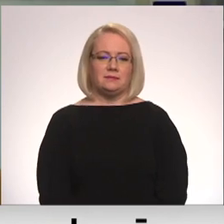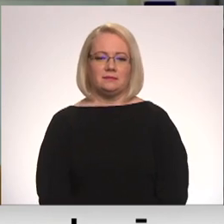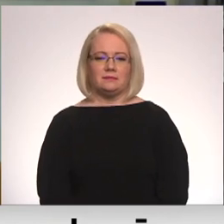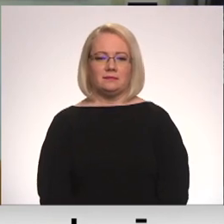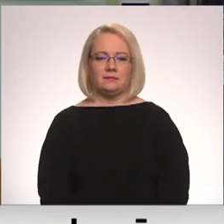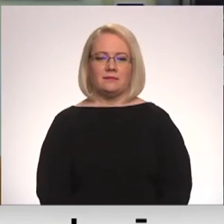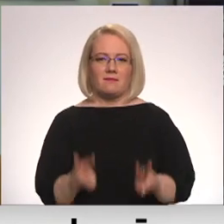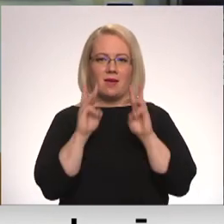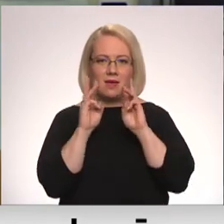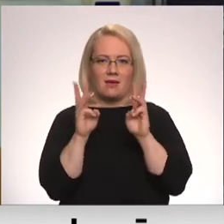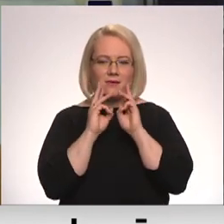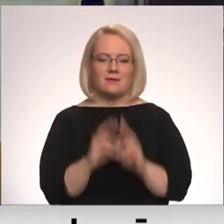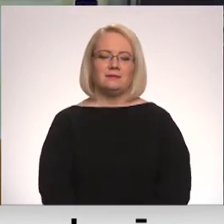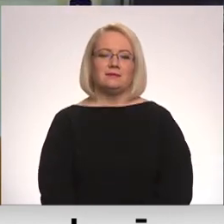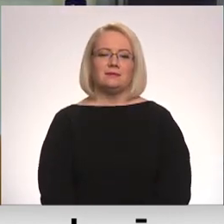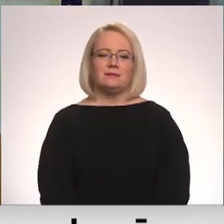Wow!